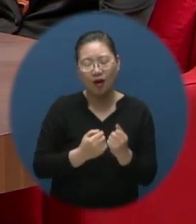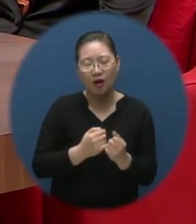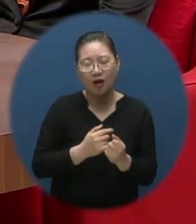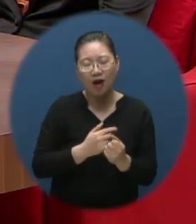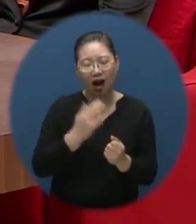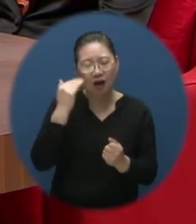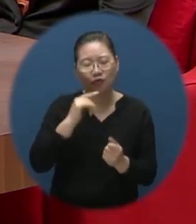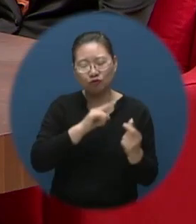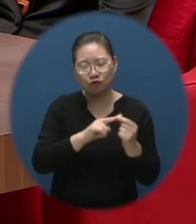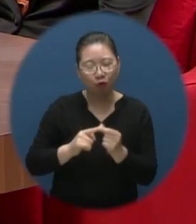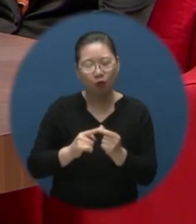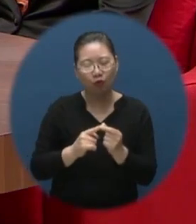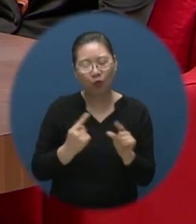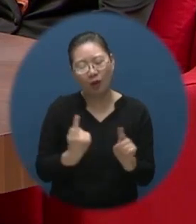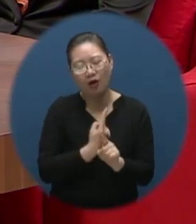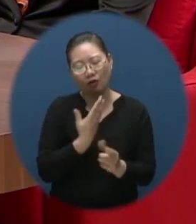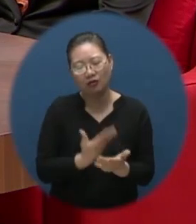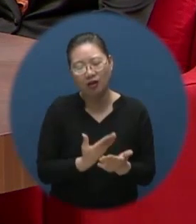번역해달라고 부탁이 왔는데요.